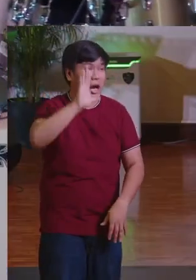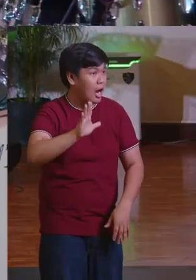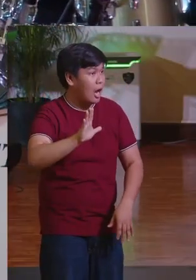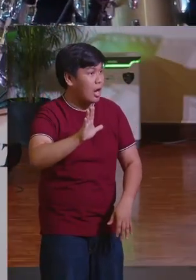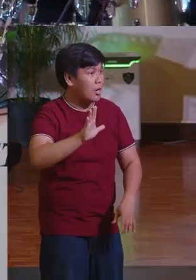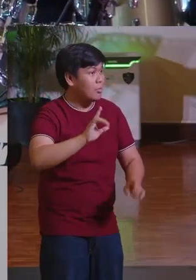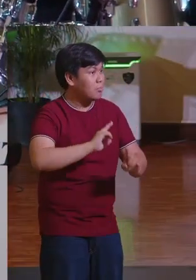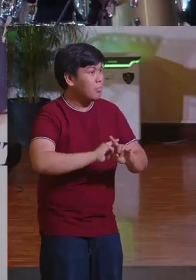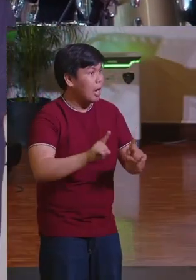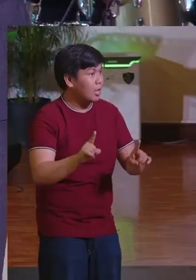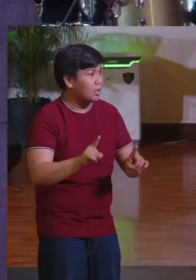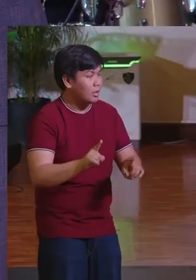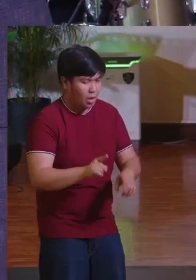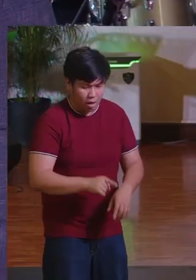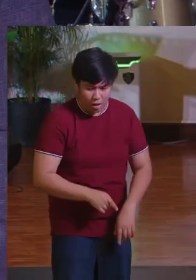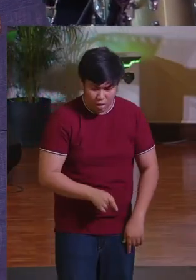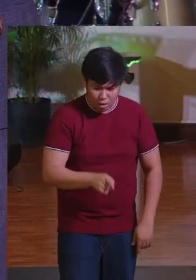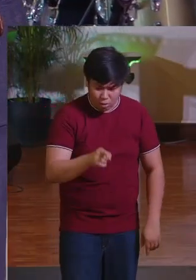responded with fear.